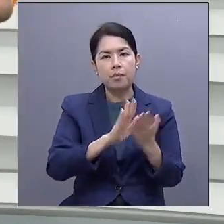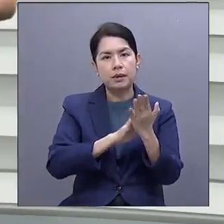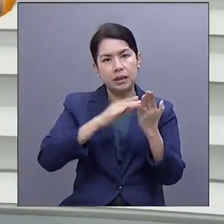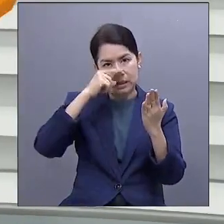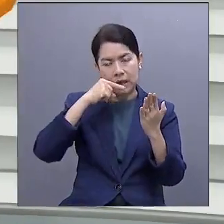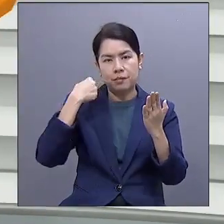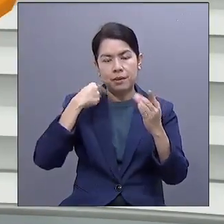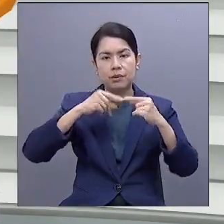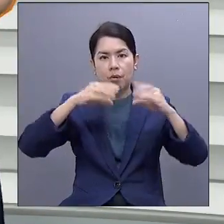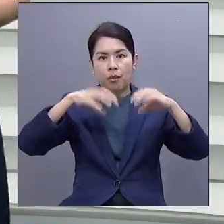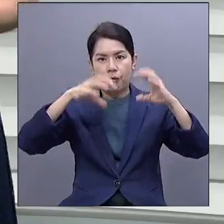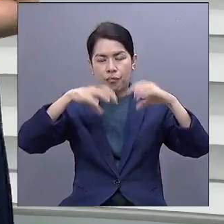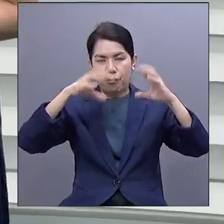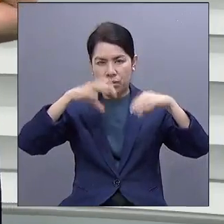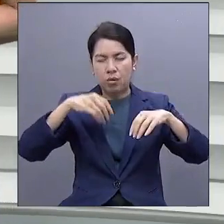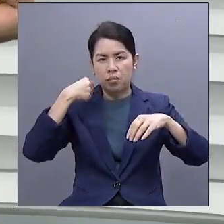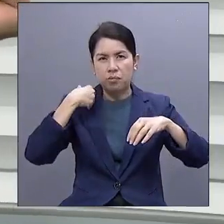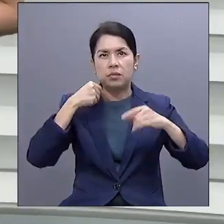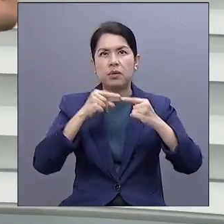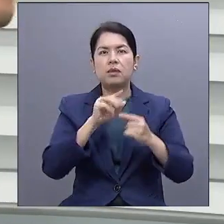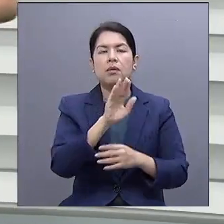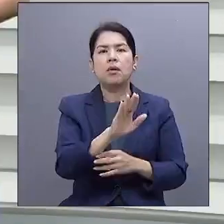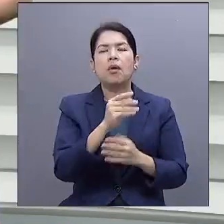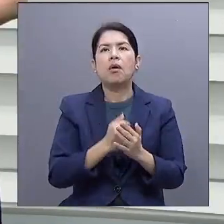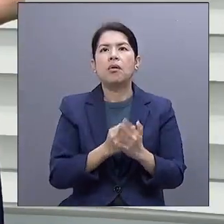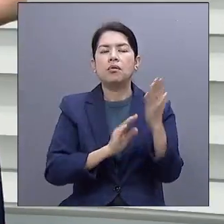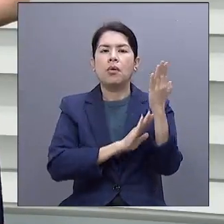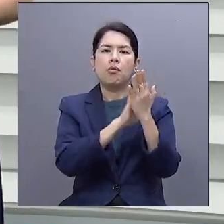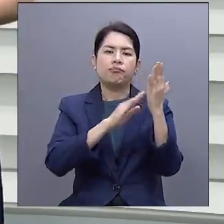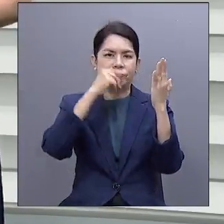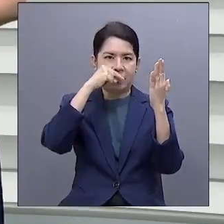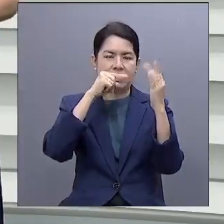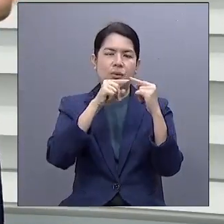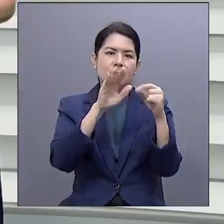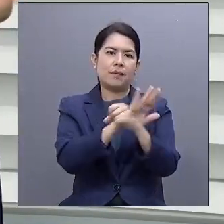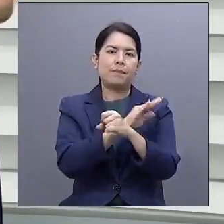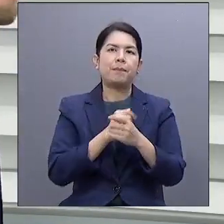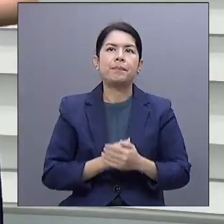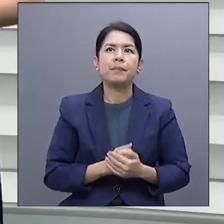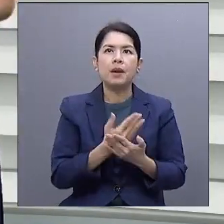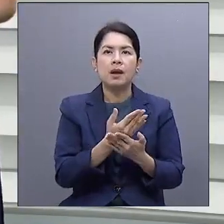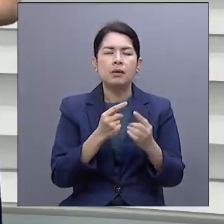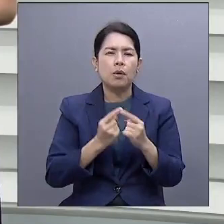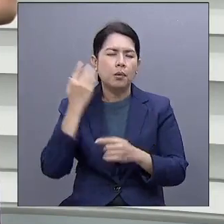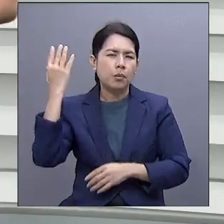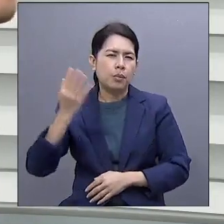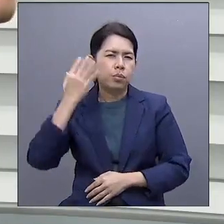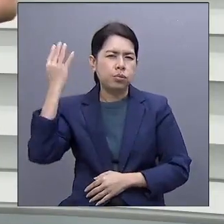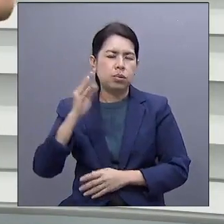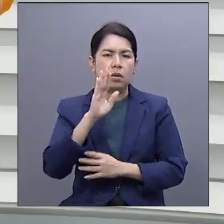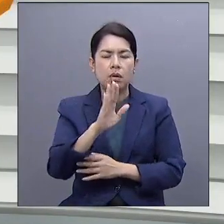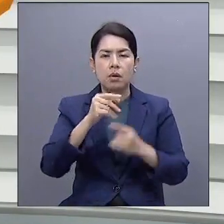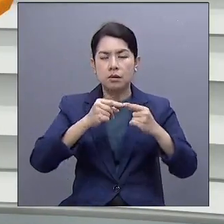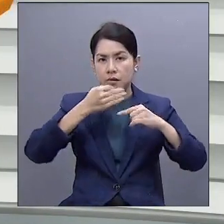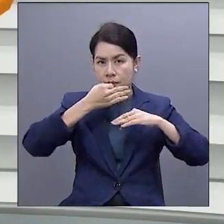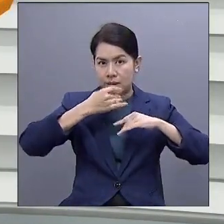ากขึ้นและมีฝนตกหนักถึงหนักมากโดยจะครอบคลุมครบทั่วทุกภาคนะคะรวมไปถึงคลื่นลมค่ะในบริเวณทะเลอันดามันและก็อ่าว